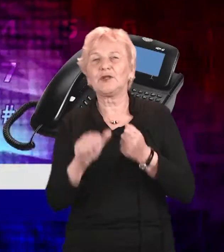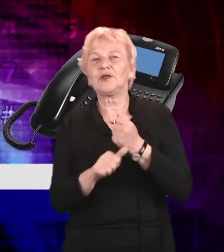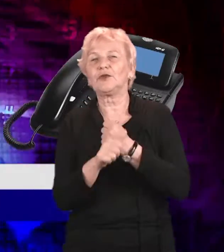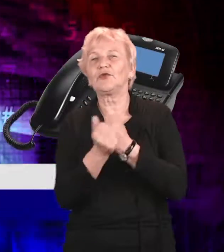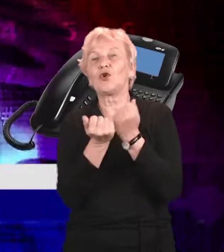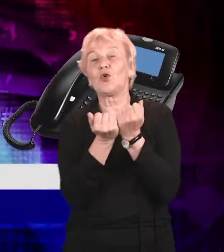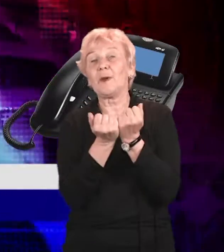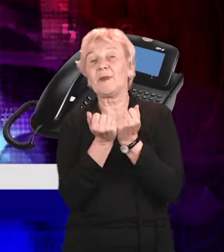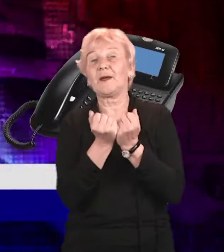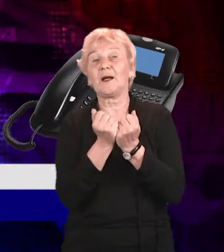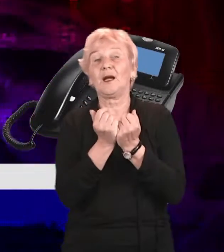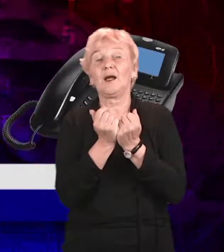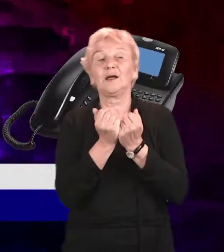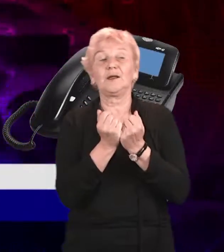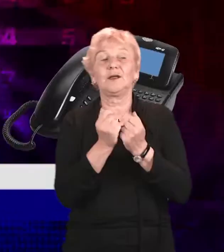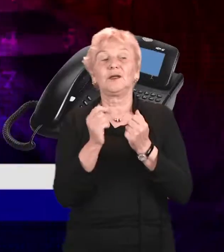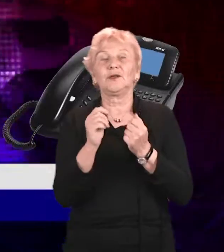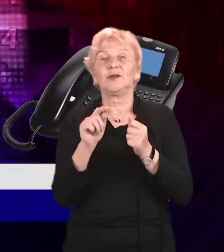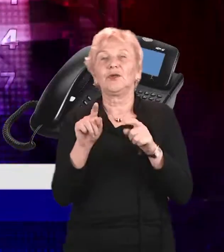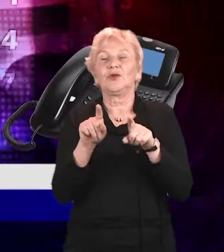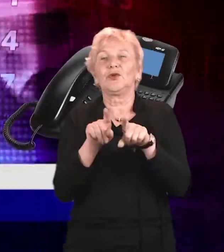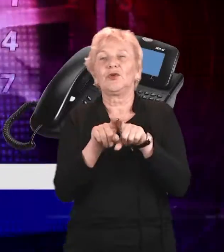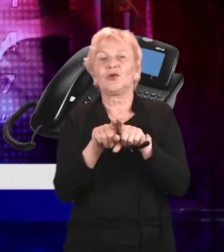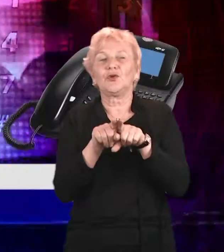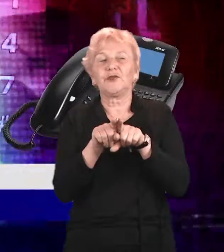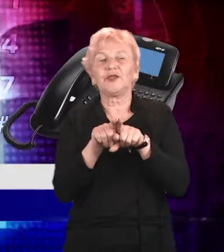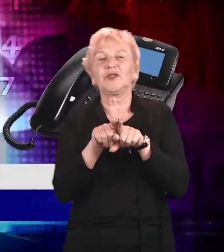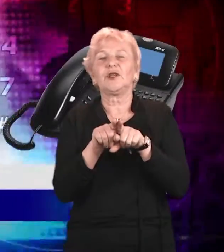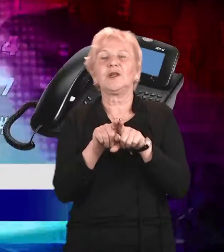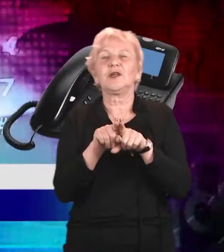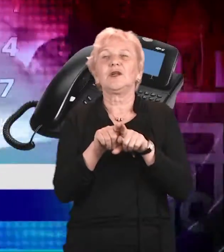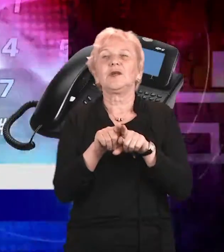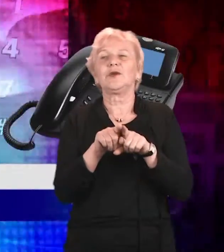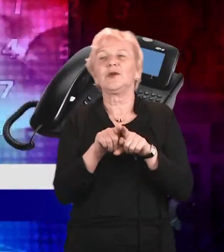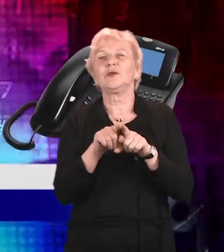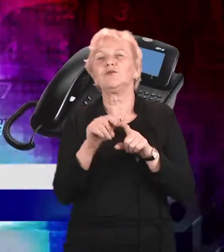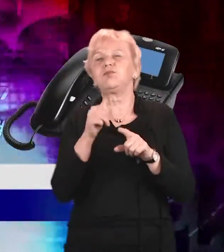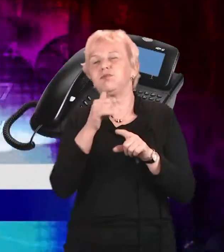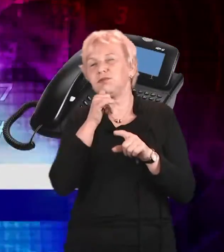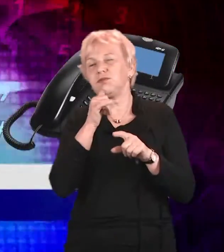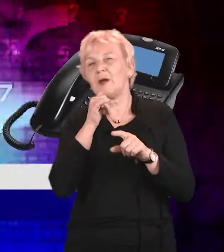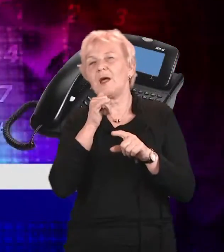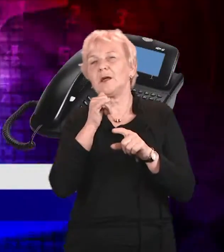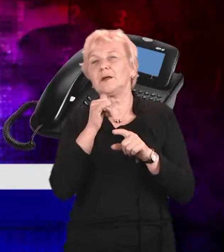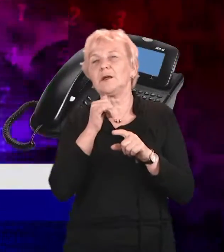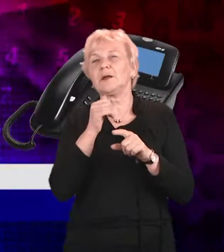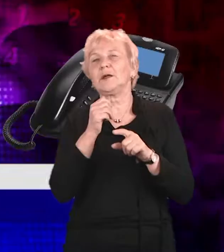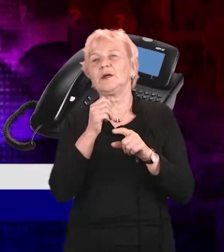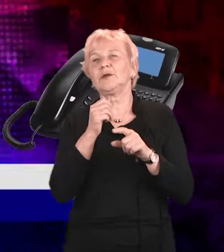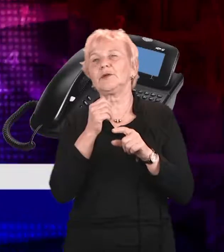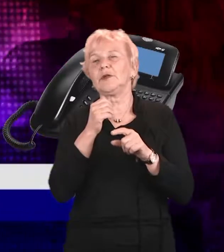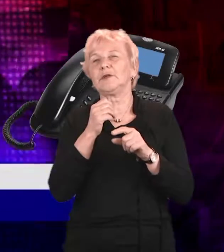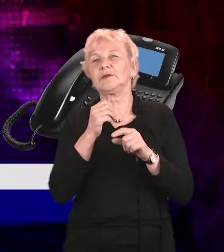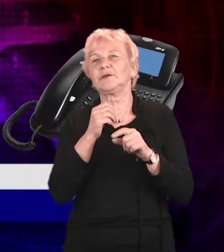osoby wystawiały takie dokumenty. Poplecznictwo to jest przestępstwo polegającego na ułatwieniu uniknięcia